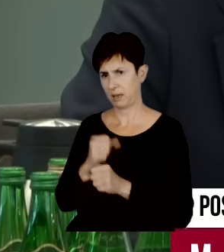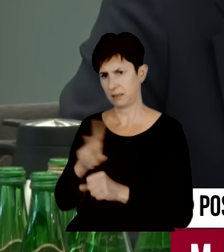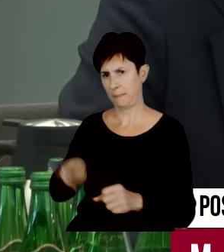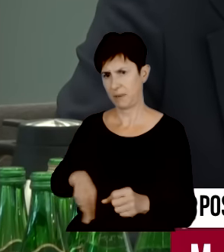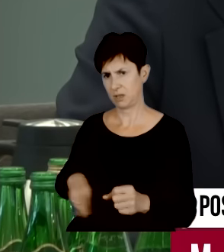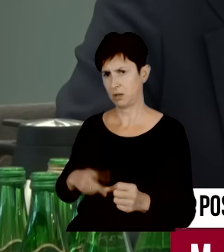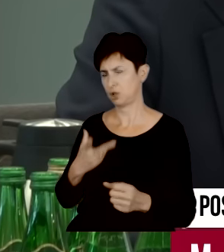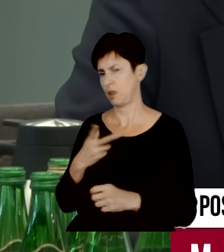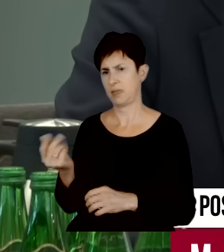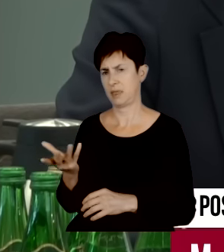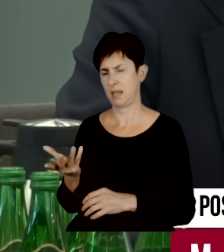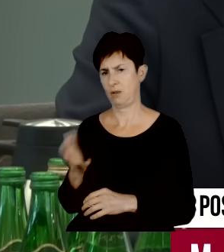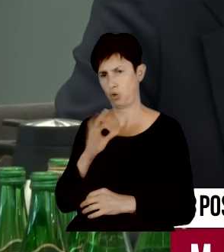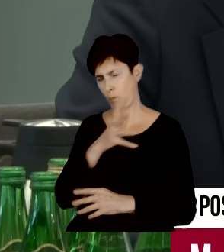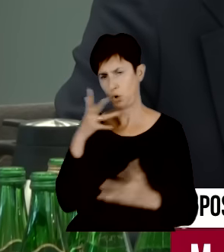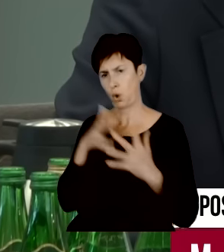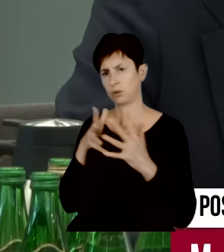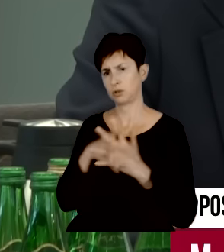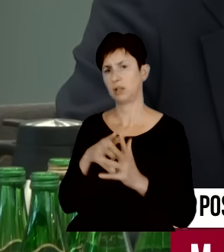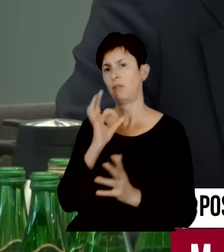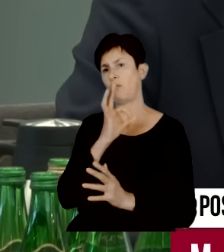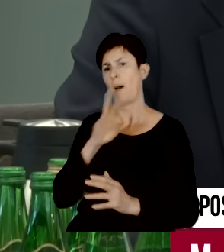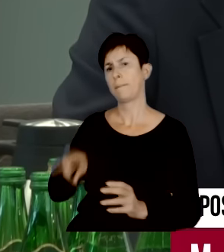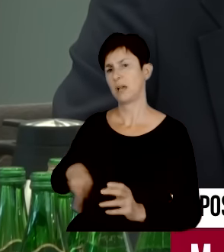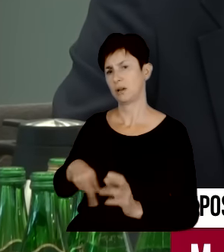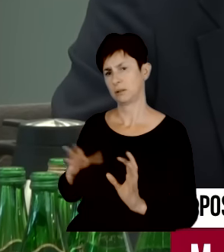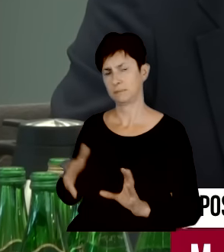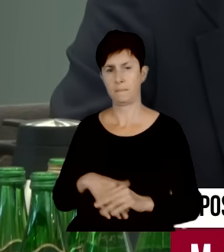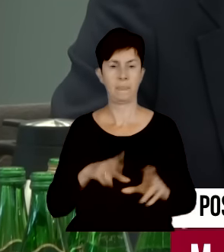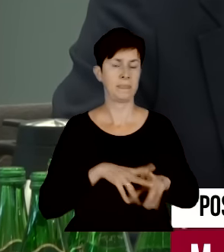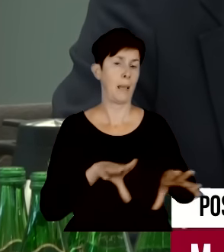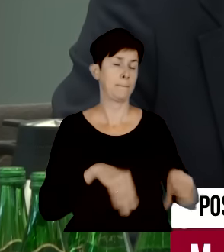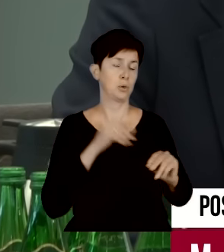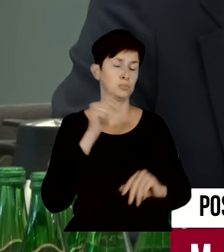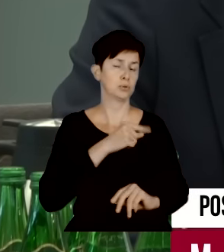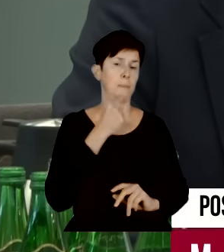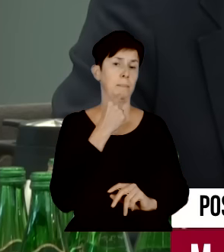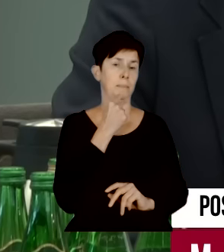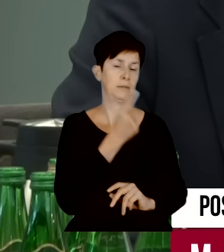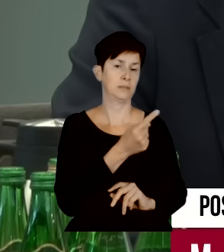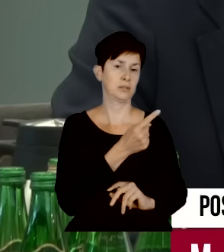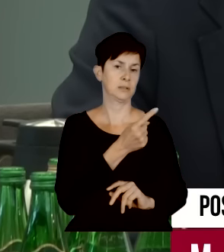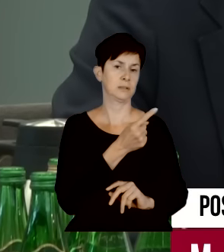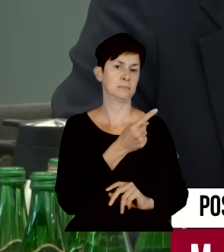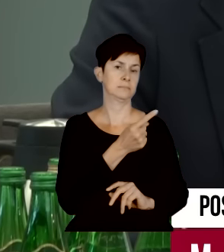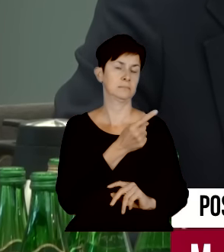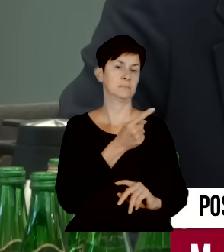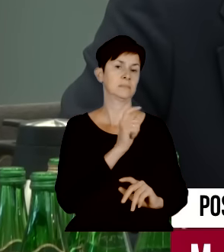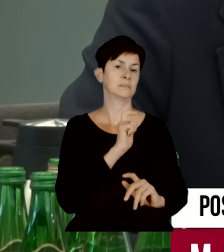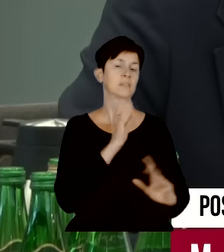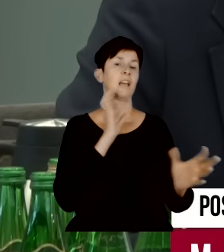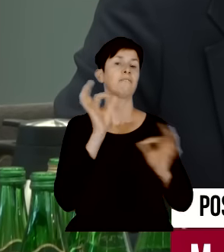czy nie Czy pan dobrze ocenia pracę swoich Ministrów w tym zakresie na początku muszę powiedzieć że według informacji którą